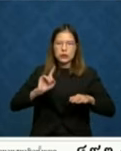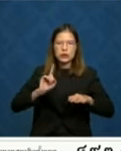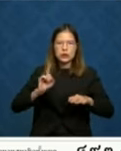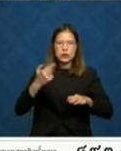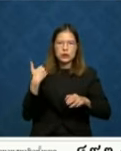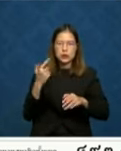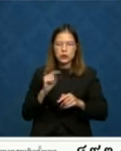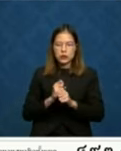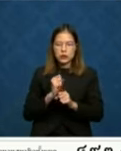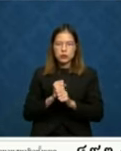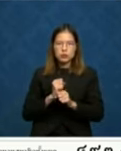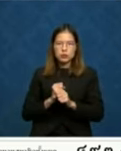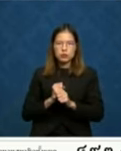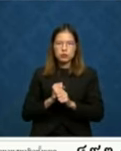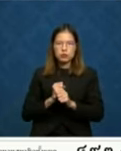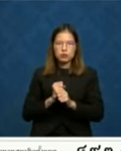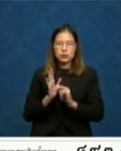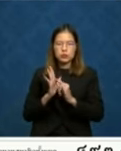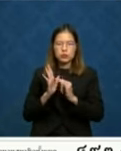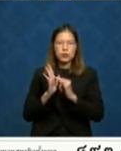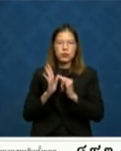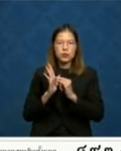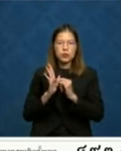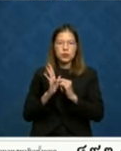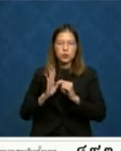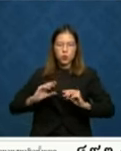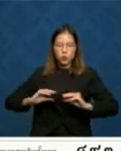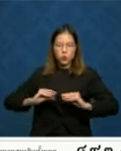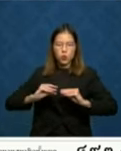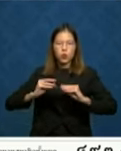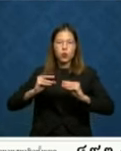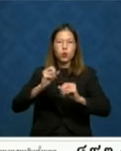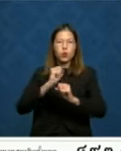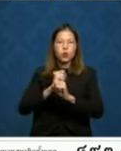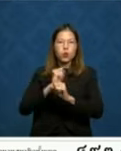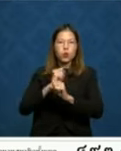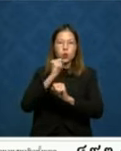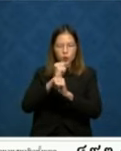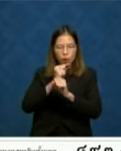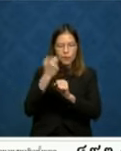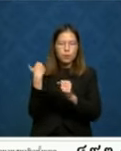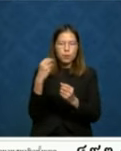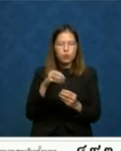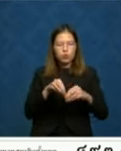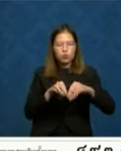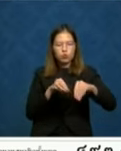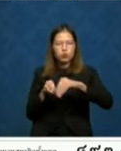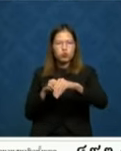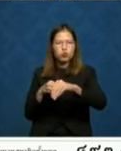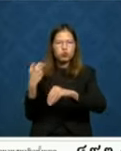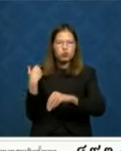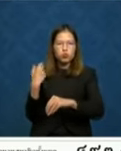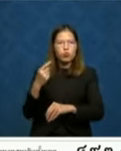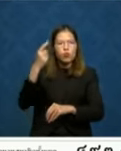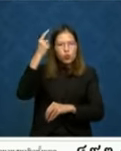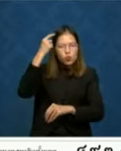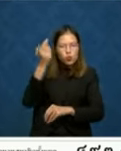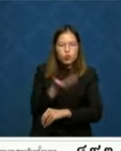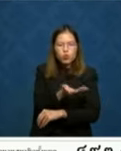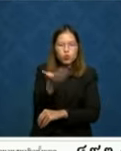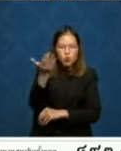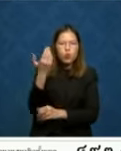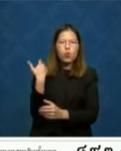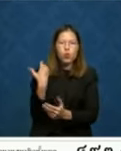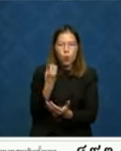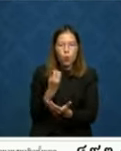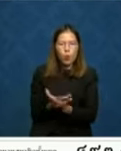โรงบ่มใบยาหรือเตาบ่มใบยาเนี่ยครับทางภาคเหนือเนี่ยเต็มไปหมดคนที่อยู่ในวงการยาสูบร่ำรวยกันทุกค